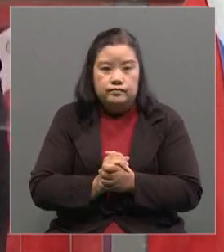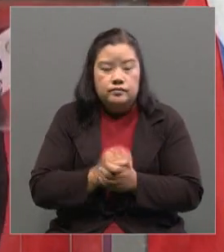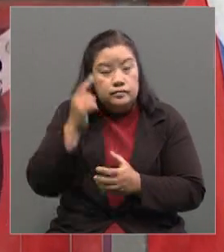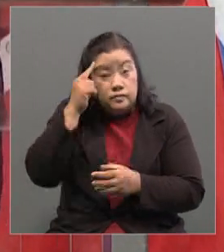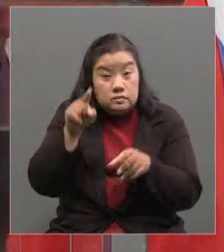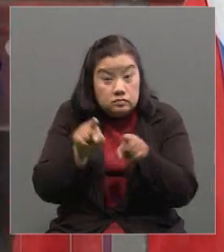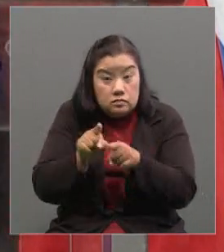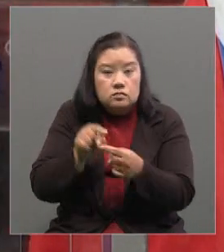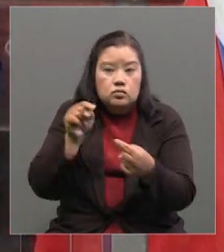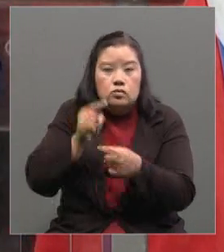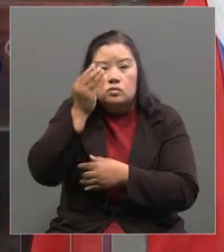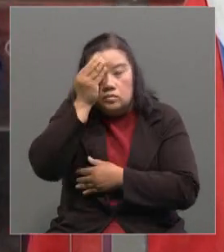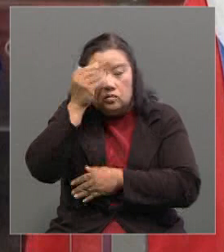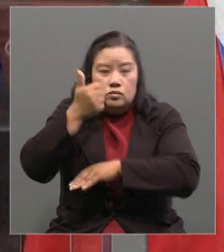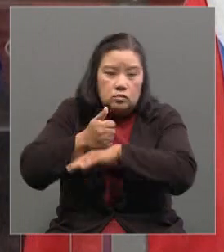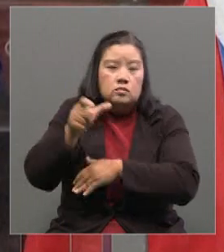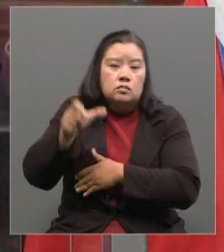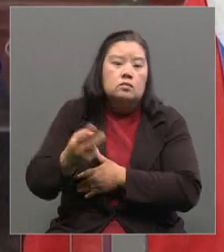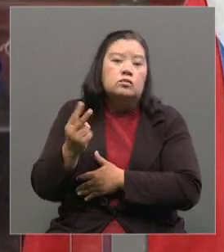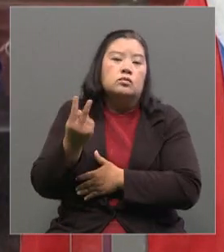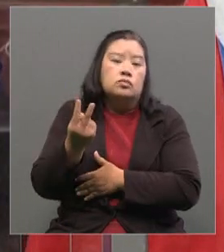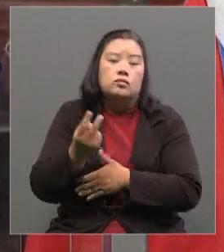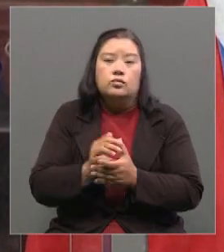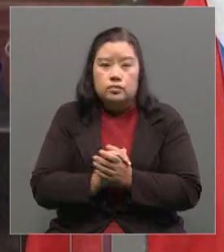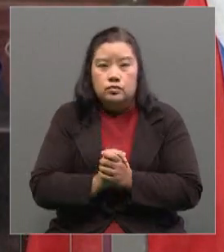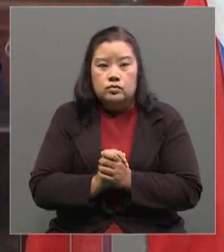เห็นของประธานาธิบดีเอมมานูเอลมารงนะคะ